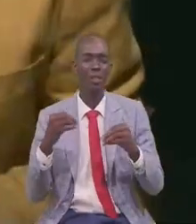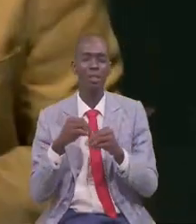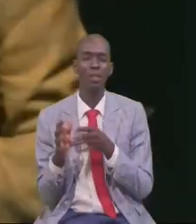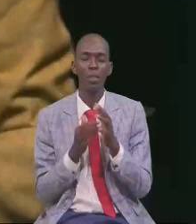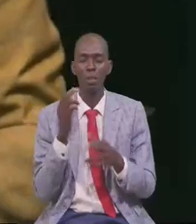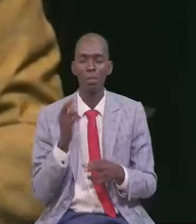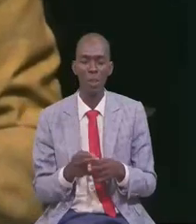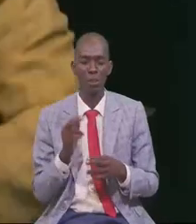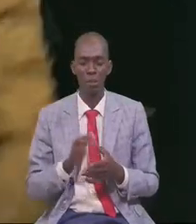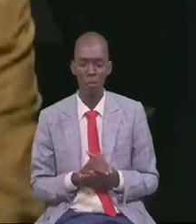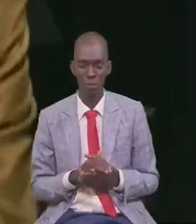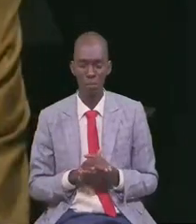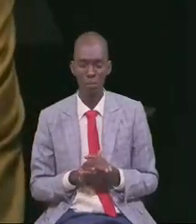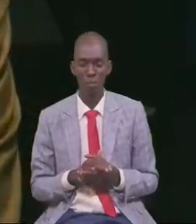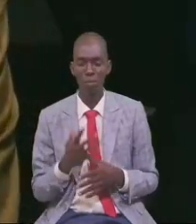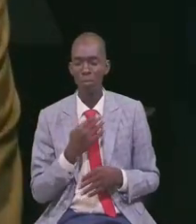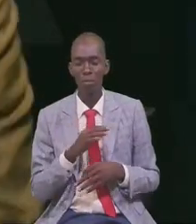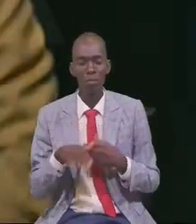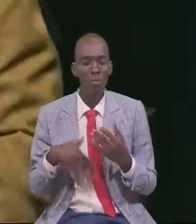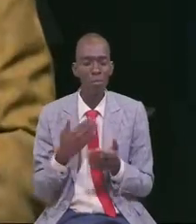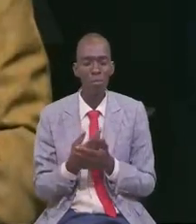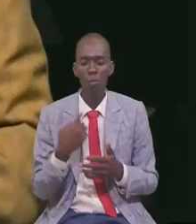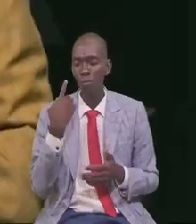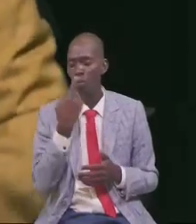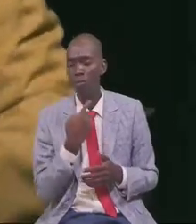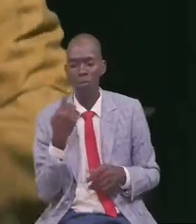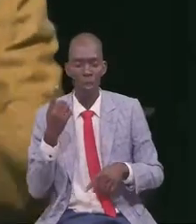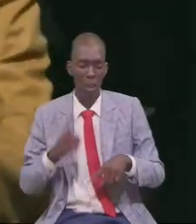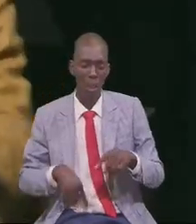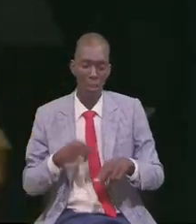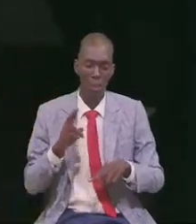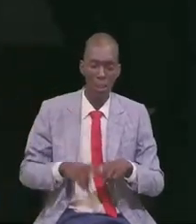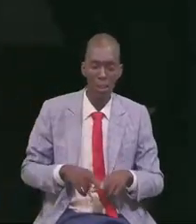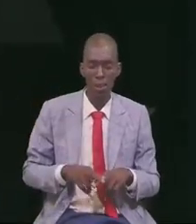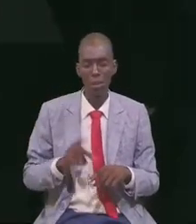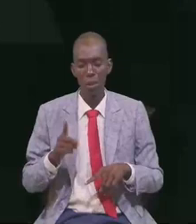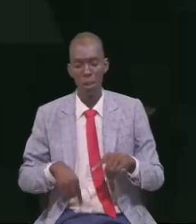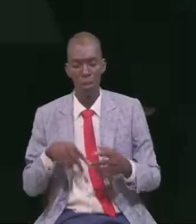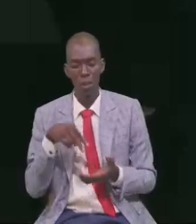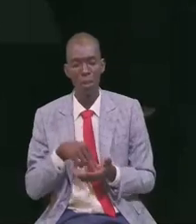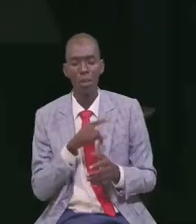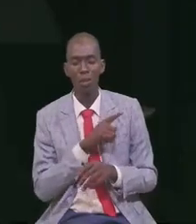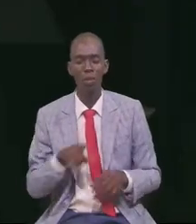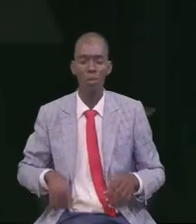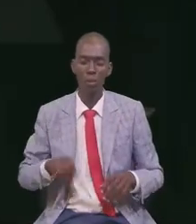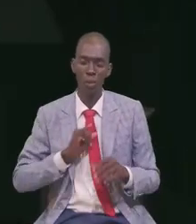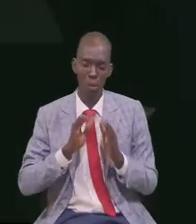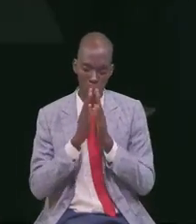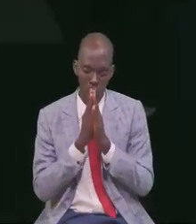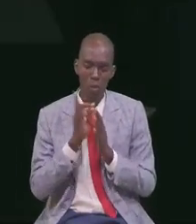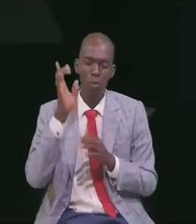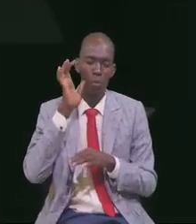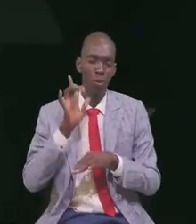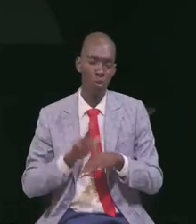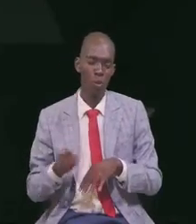Jésus. Ceux qui n'arrivaient pas à s'asseoir, restaient debout. Père, je prie que tu les touches maintenant et que